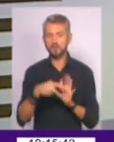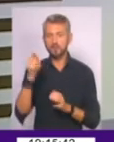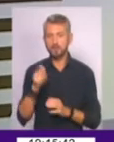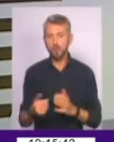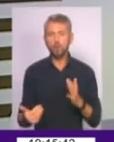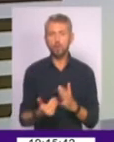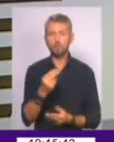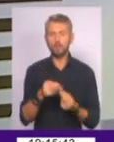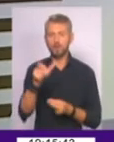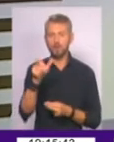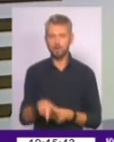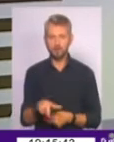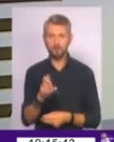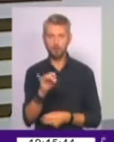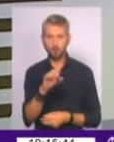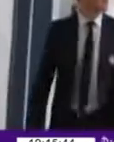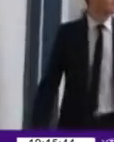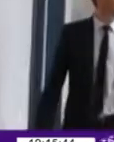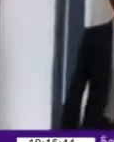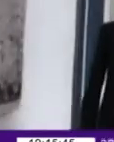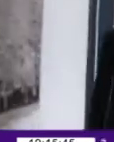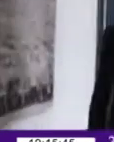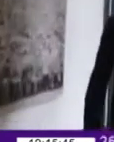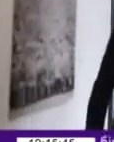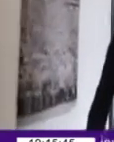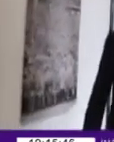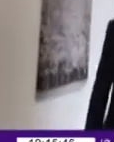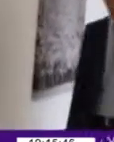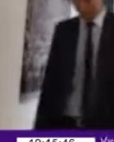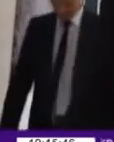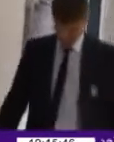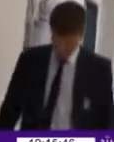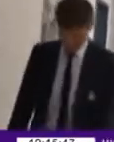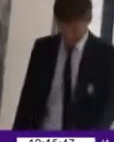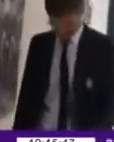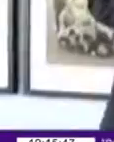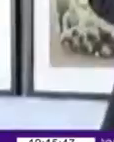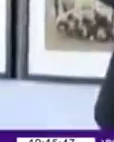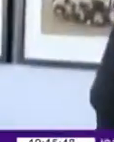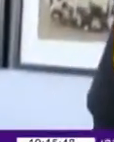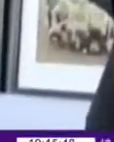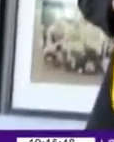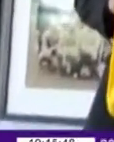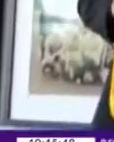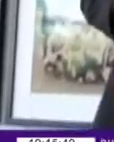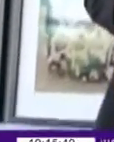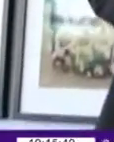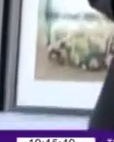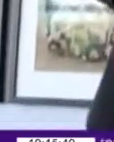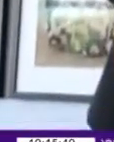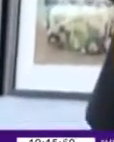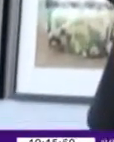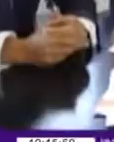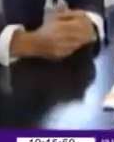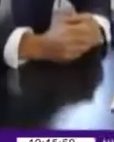новий гравець дортмундської Борусії. Андрій Ярмоленко, нагадаємо, напередодні підписав контракти з рурським клубом.